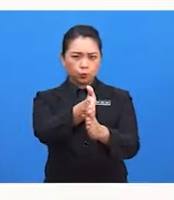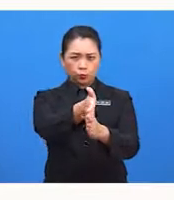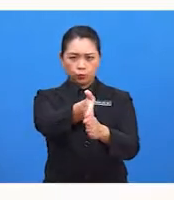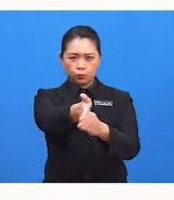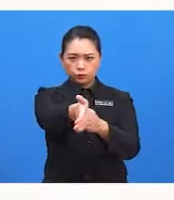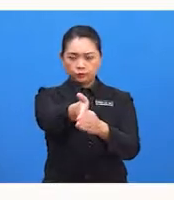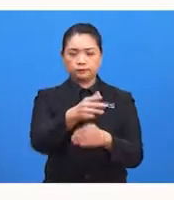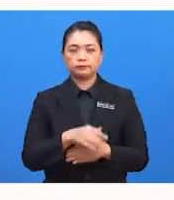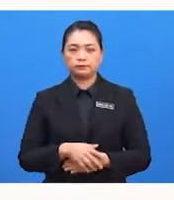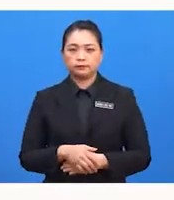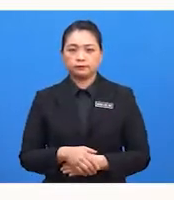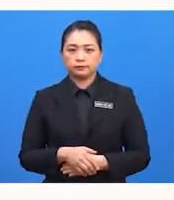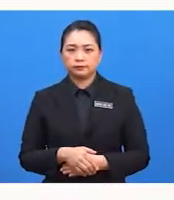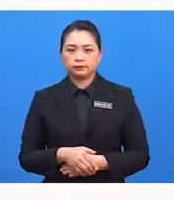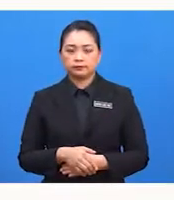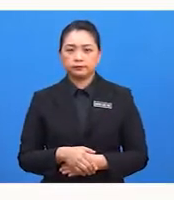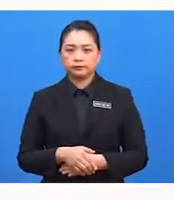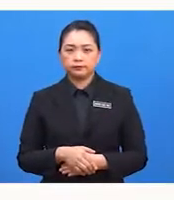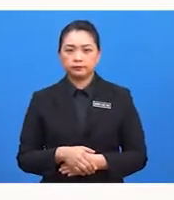permukaan.